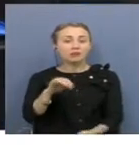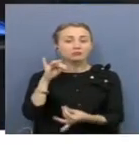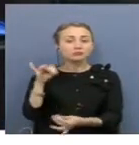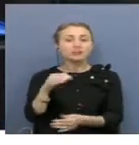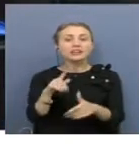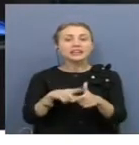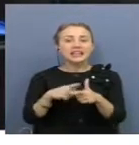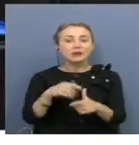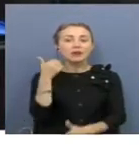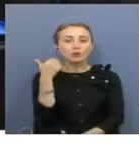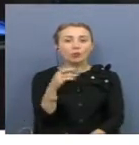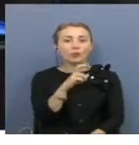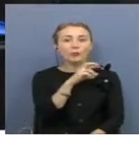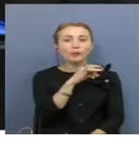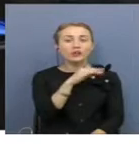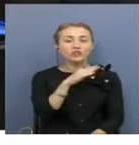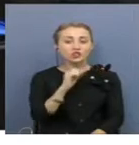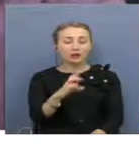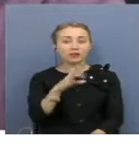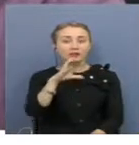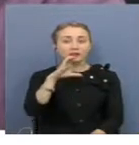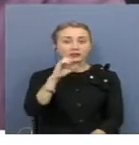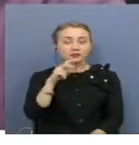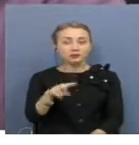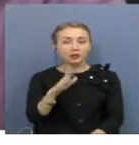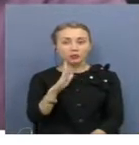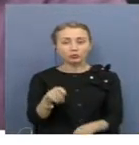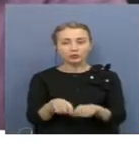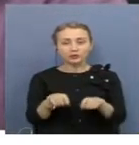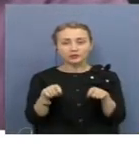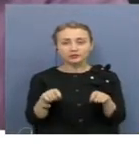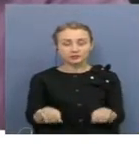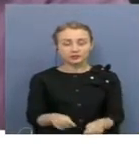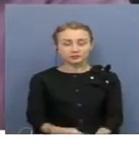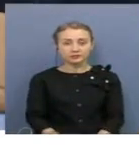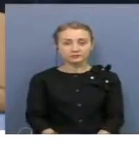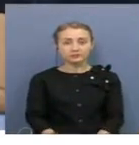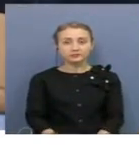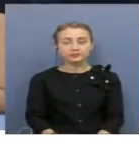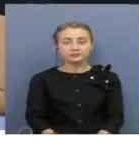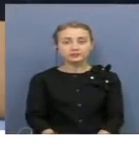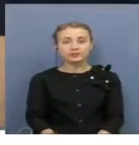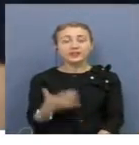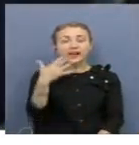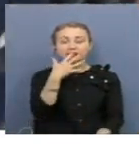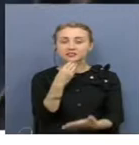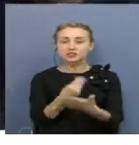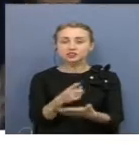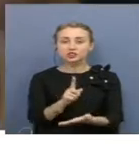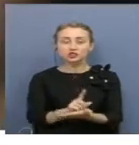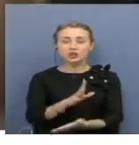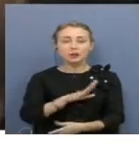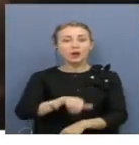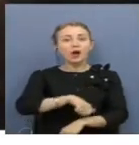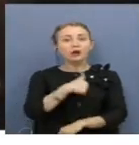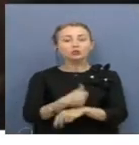өткізілген. Ермек Нұғыманов өз сөзінде алдағы уақытта тарихи өлкеде Біржан Сал қорамсалы атындағы Кетану мұражайын ашу жоспарда бар